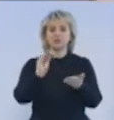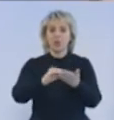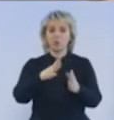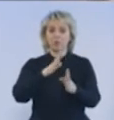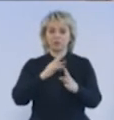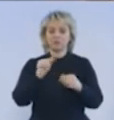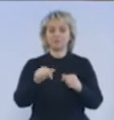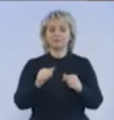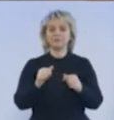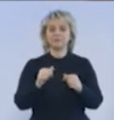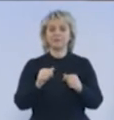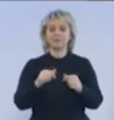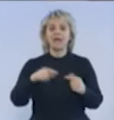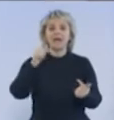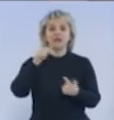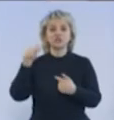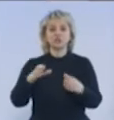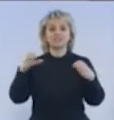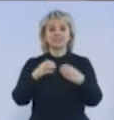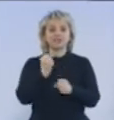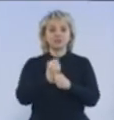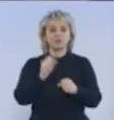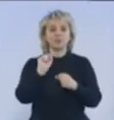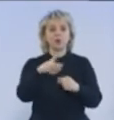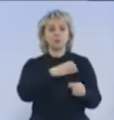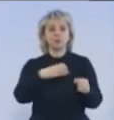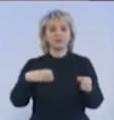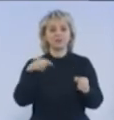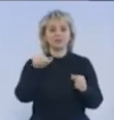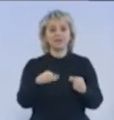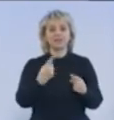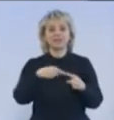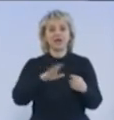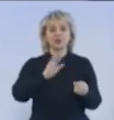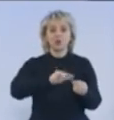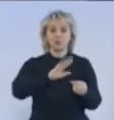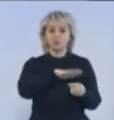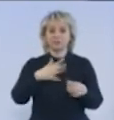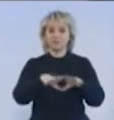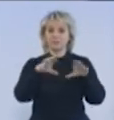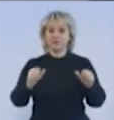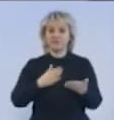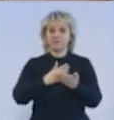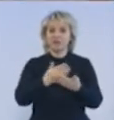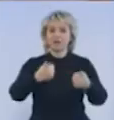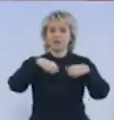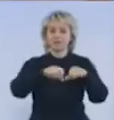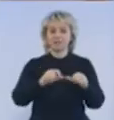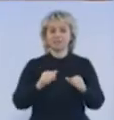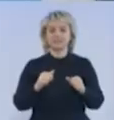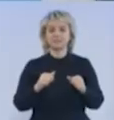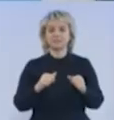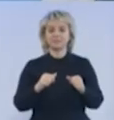очереди. Координационный совет создан по поручению губернатора для взаимодействия правительства с ветеранскими организациями.